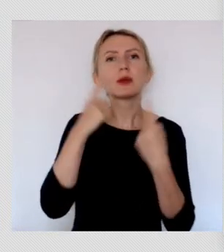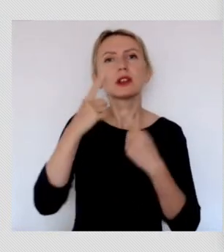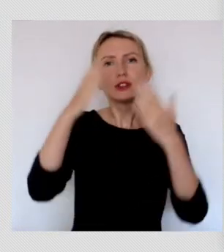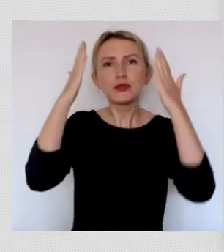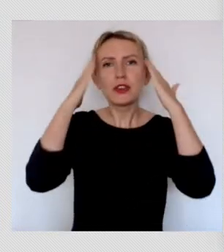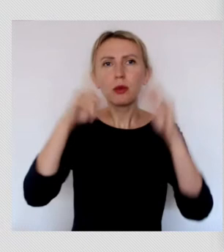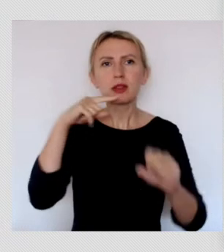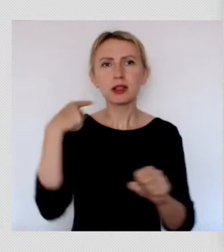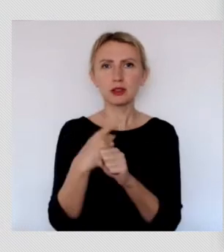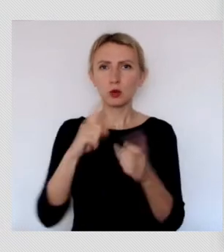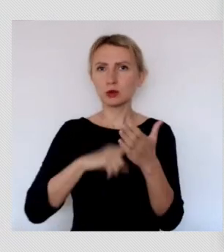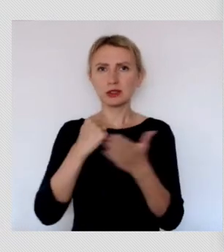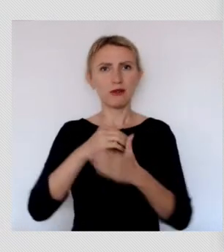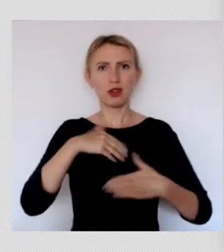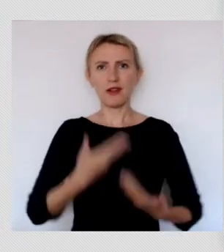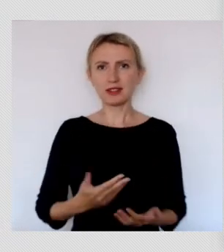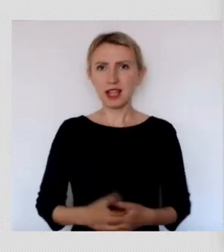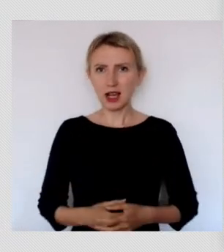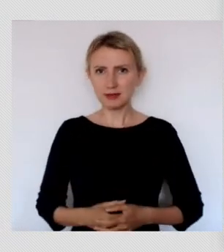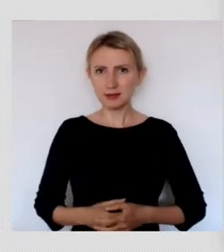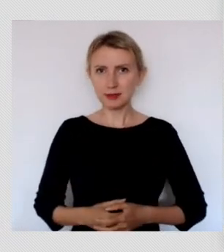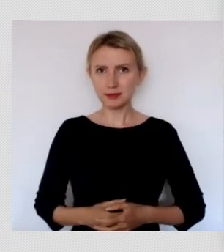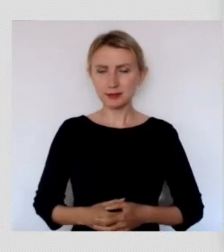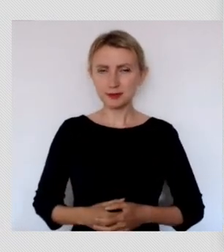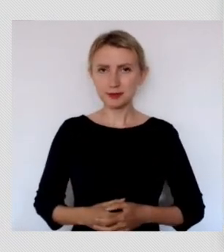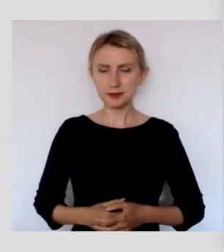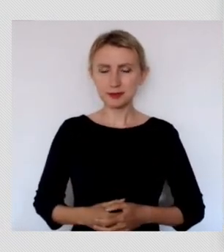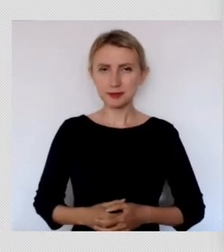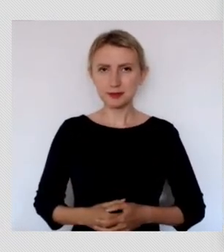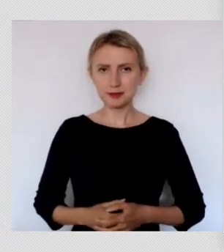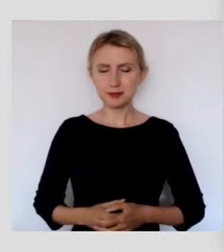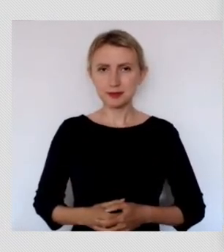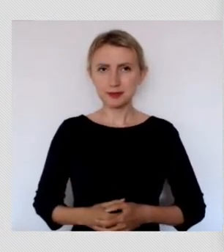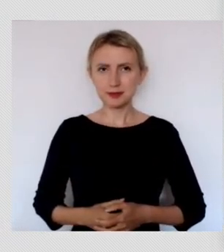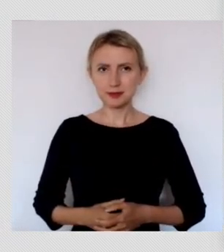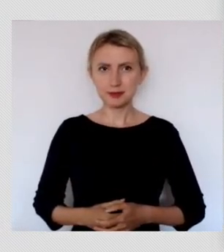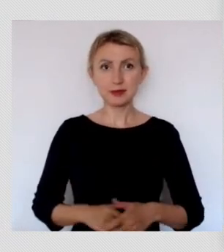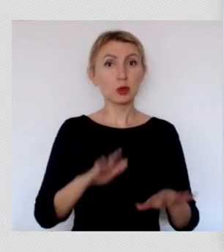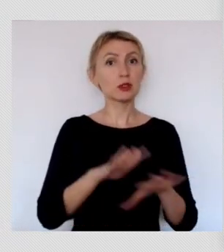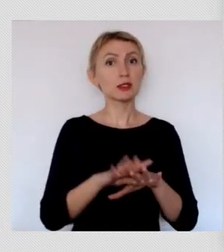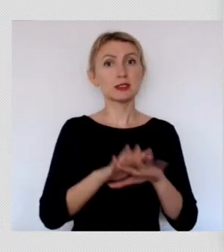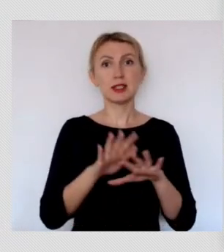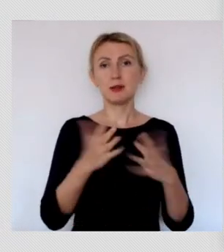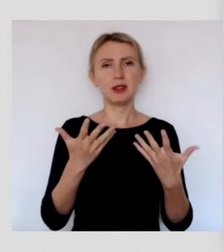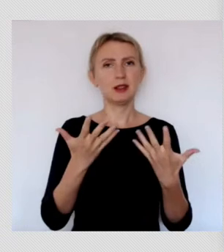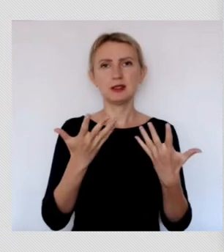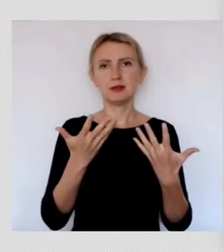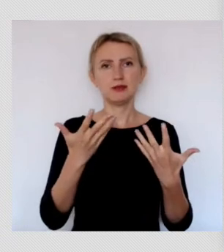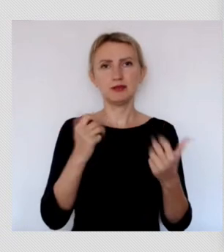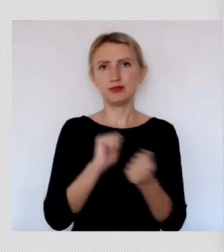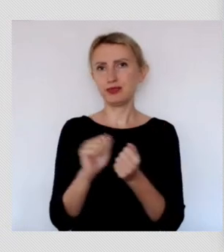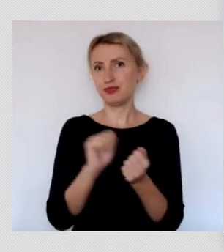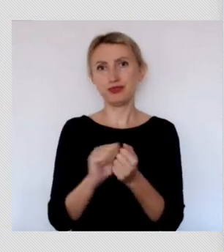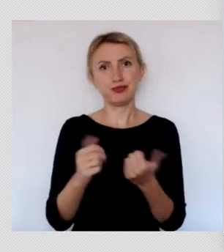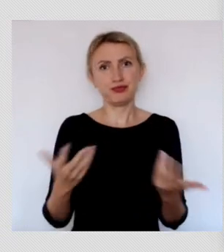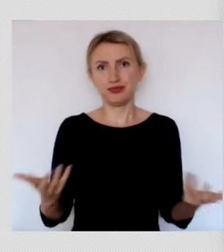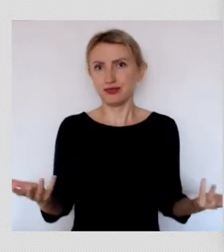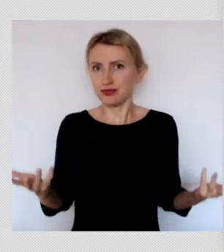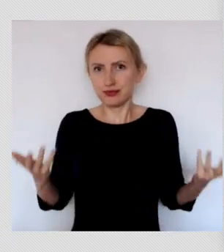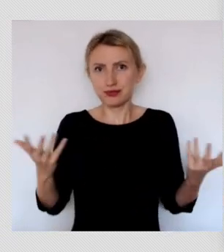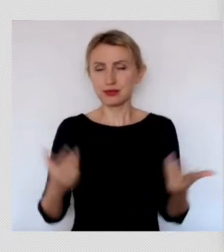decyzją ustawodawcy. Więc system mamy totalnie rozmontowany pod tym względem. Poprzedniej kadencji Senat.